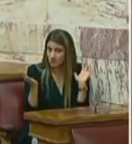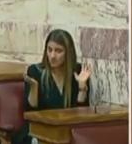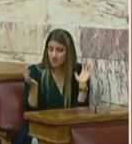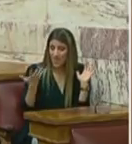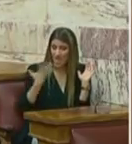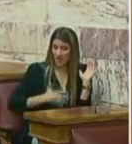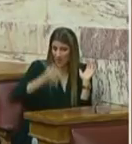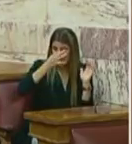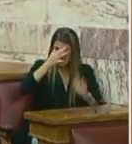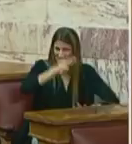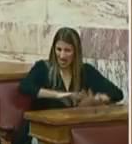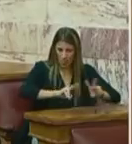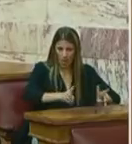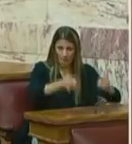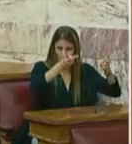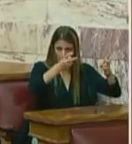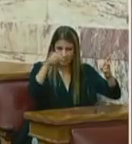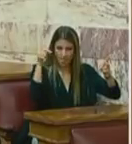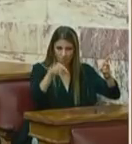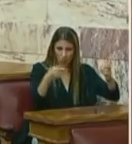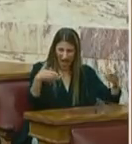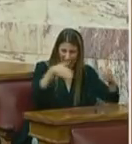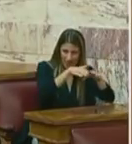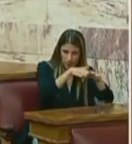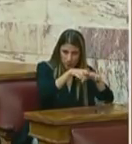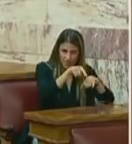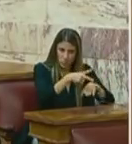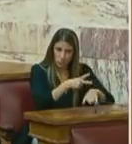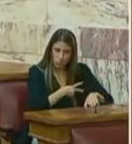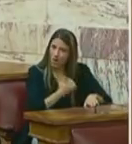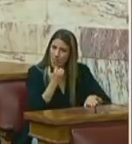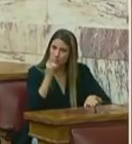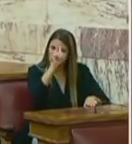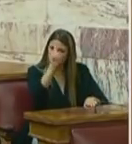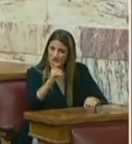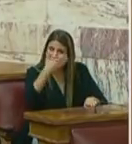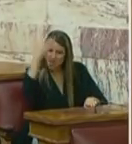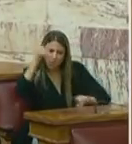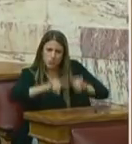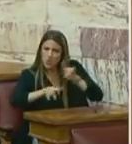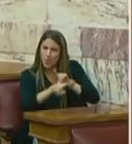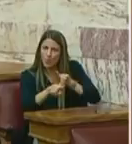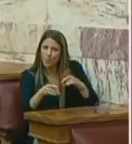Όσοι, οι περισσότεροι από όλους όσους μιλήσανε πιο πριν, πρόσωποι της αντιπολίτευσης,